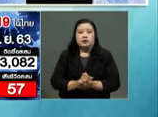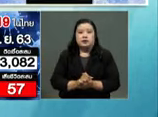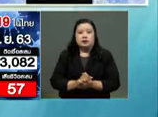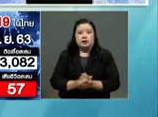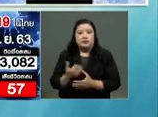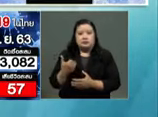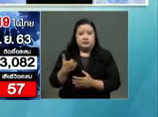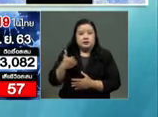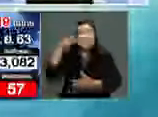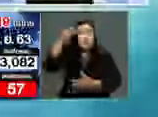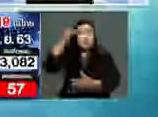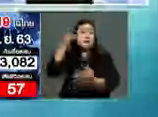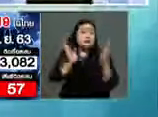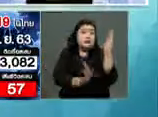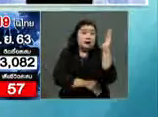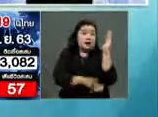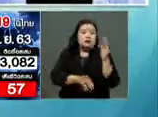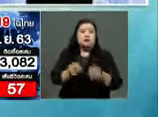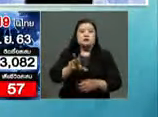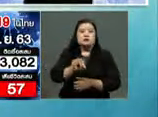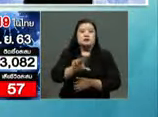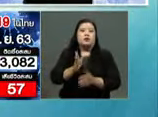หลักอยู่นะครับก็ยังมากกว่าเราแล้วก็เกาหลีใต้ก็35